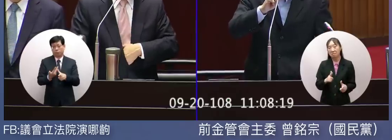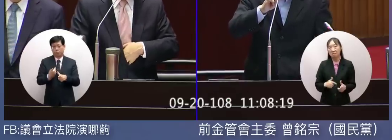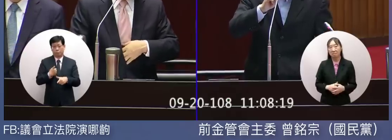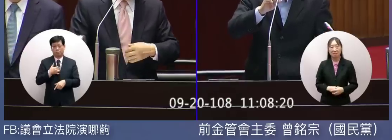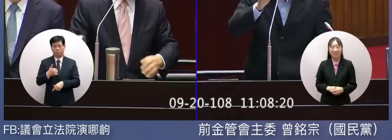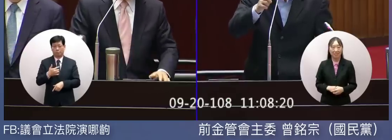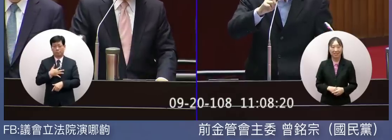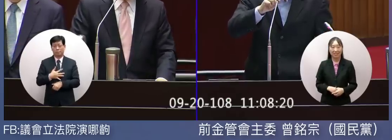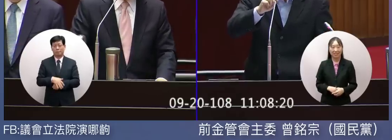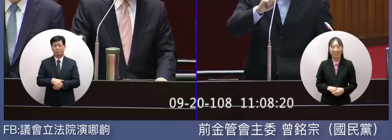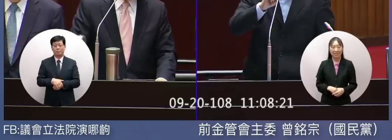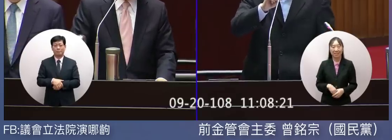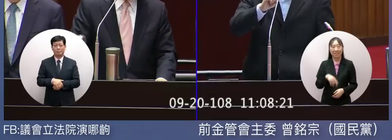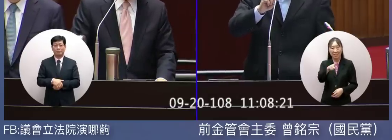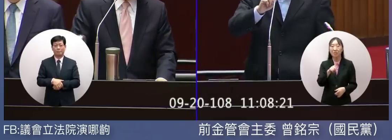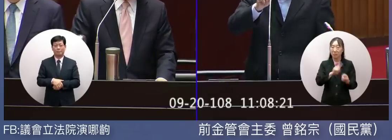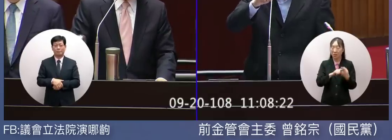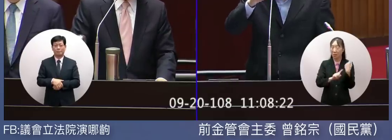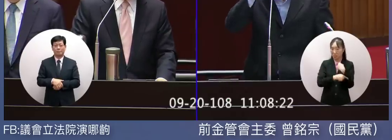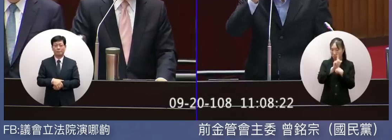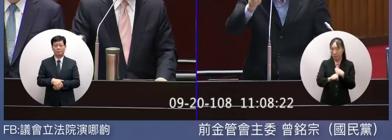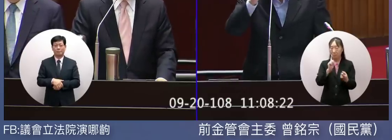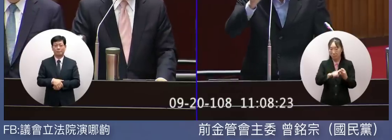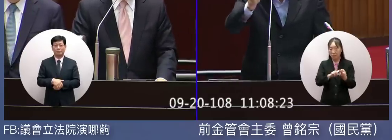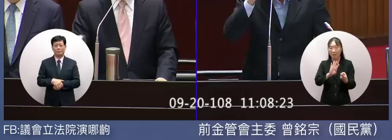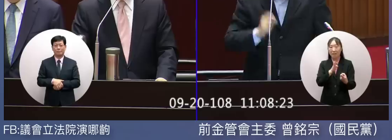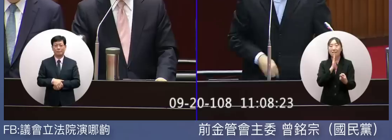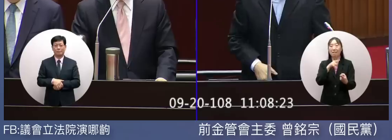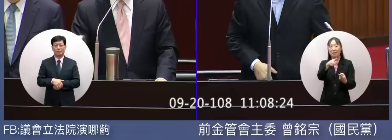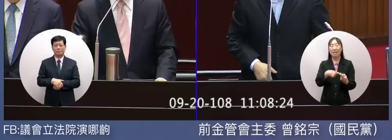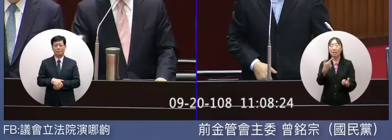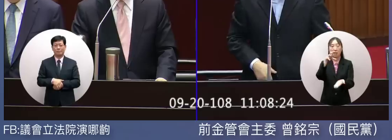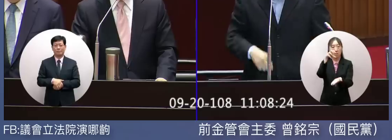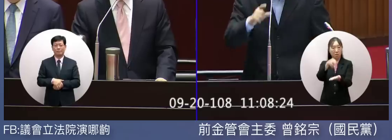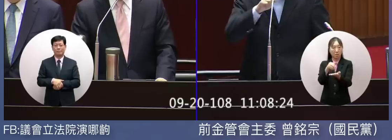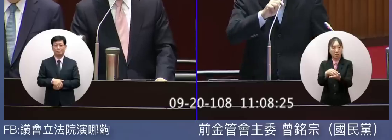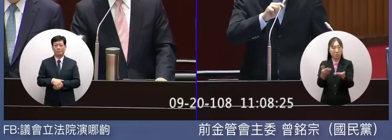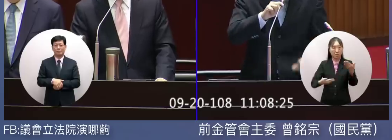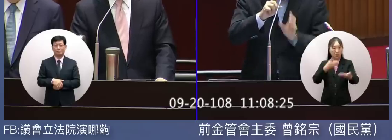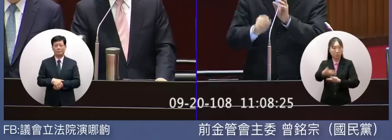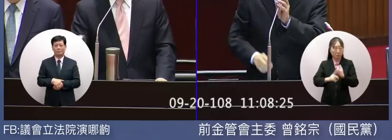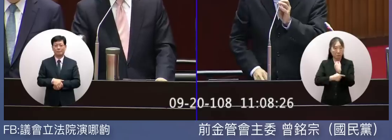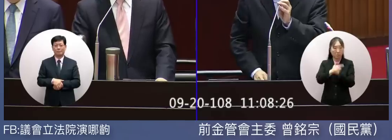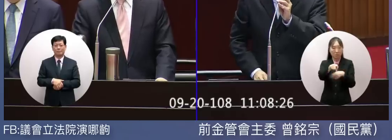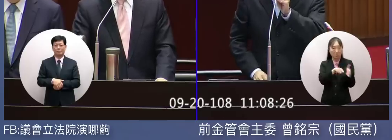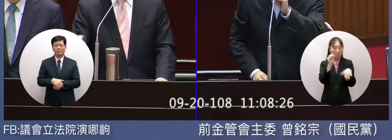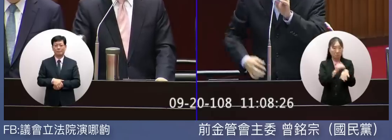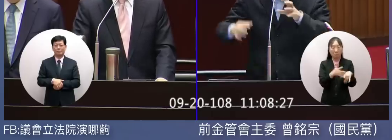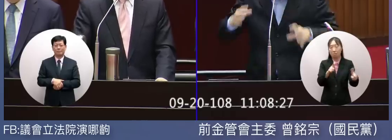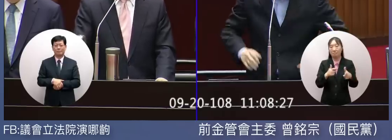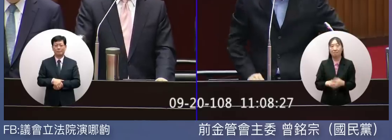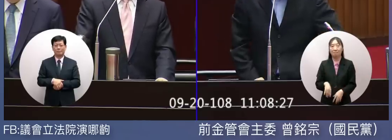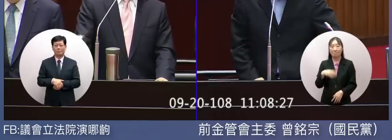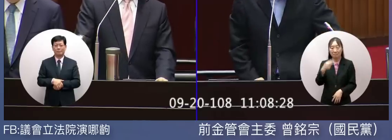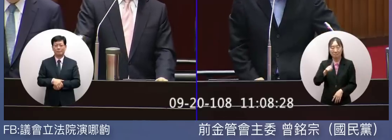院长，你太乐观。你的法律专业没问题，但是你不是证券交易法的专业。对不起。另外，还